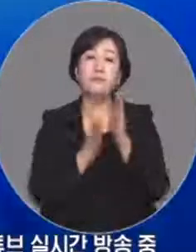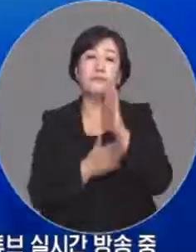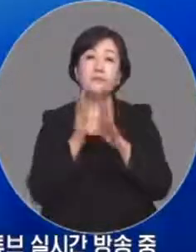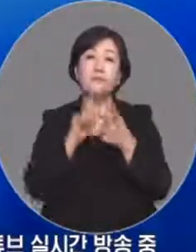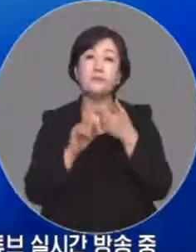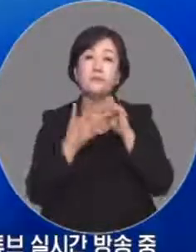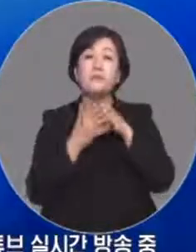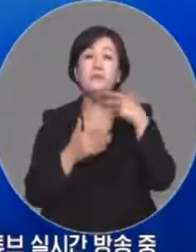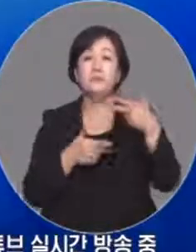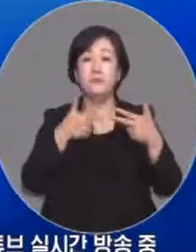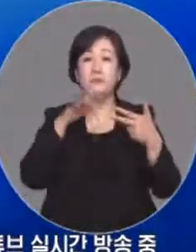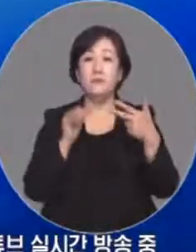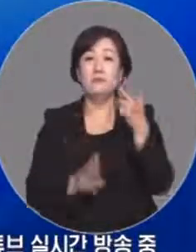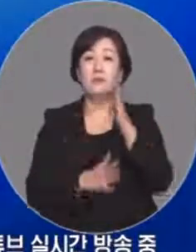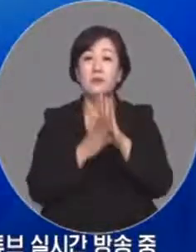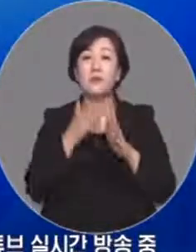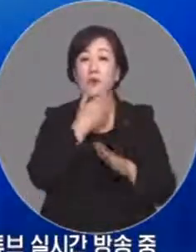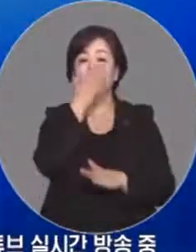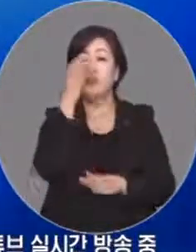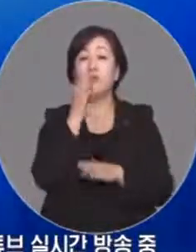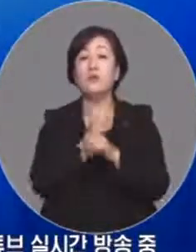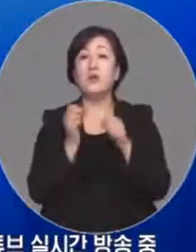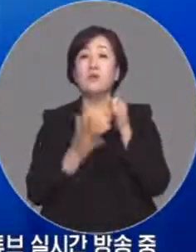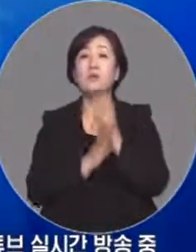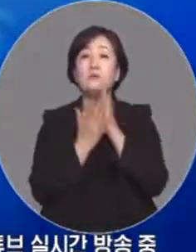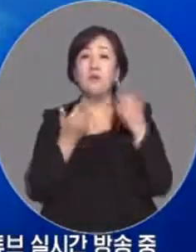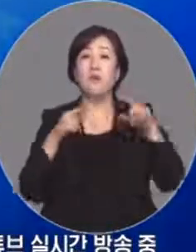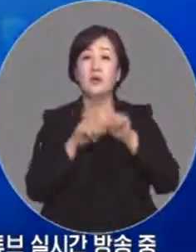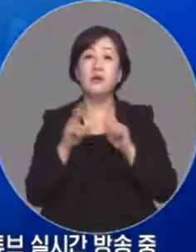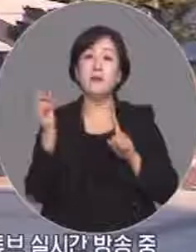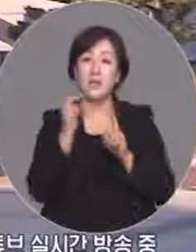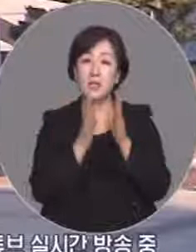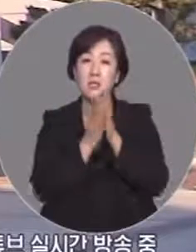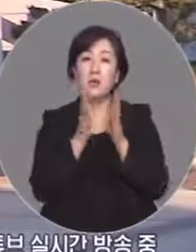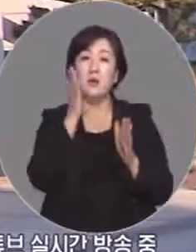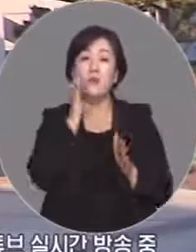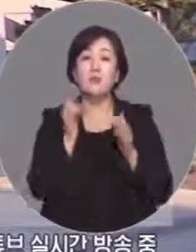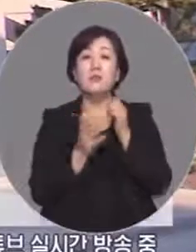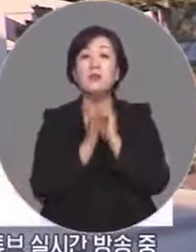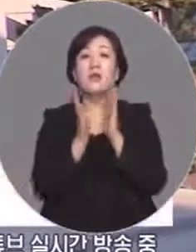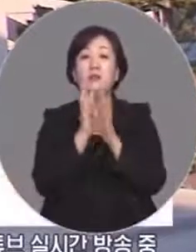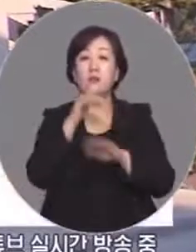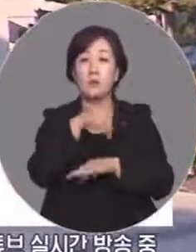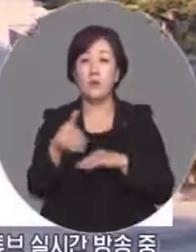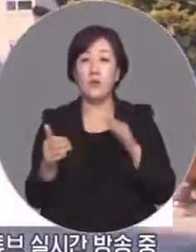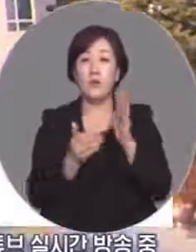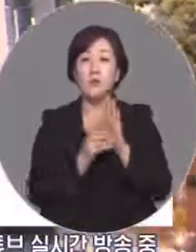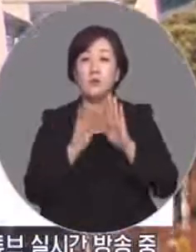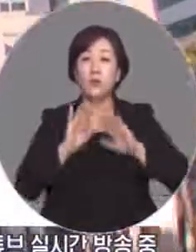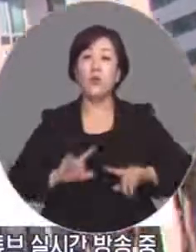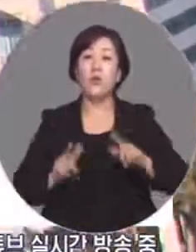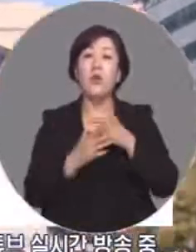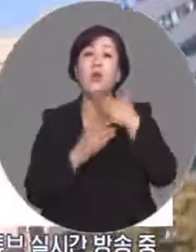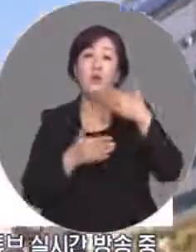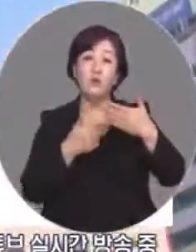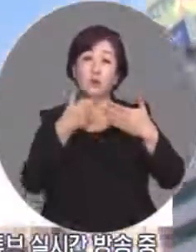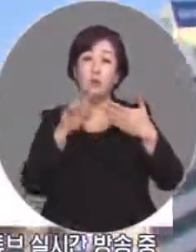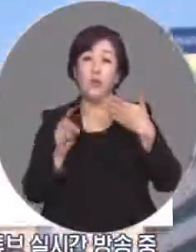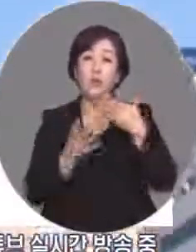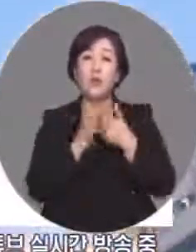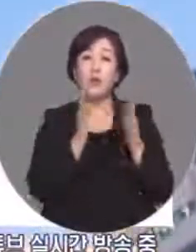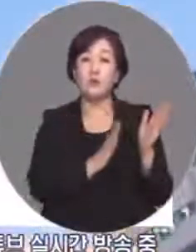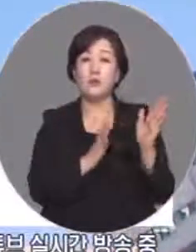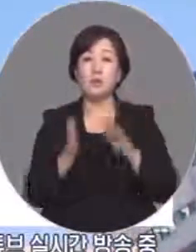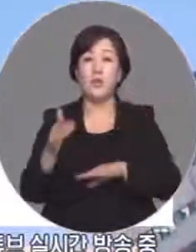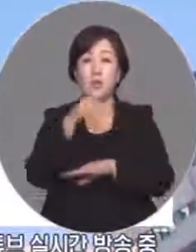울산시가 민선 7기 시정 비전인 시민과 함께 다시 뛰는 울산 실현을 위해 올해 9대 분야별 주요 추진